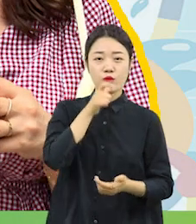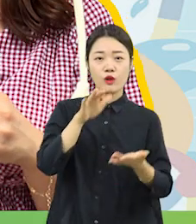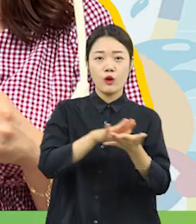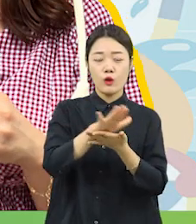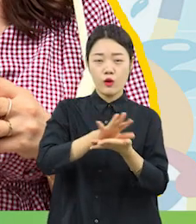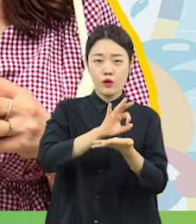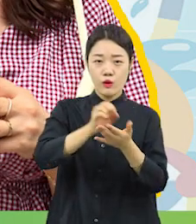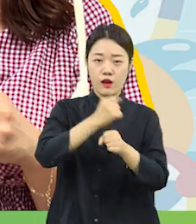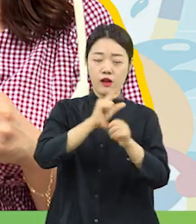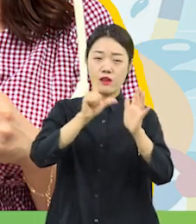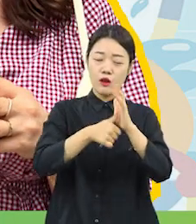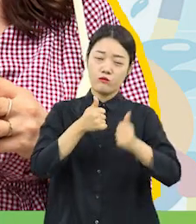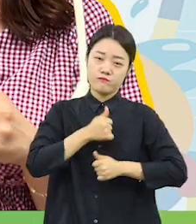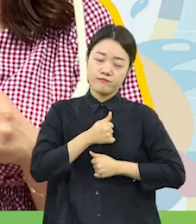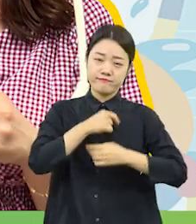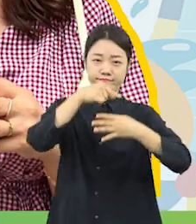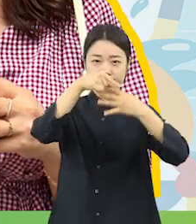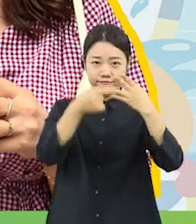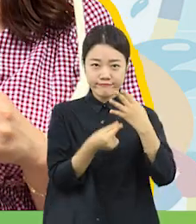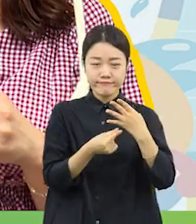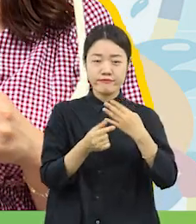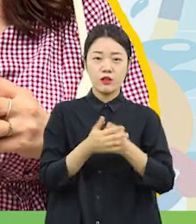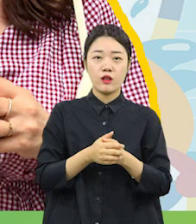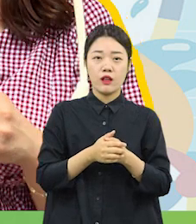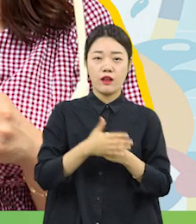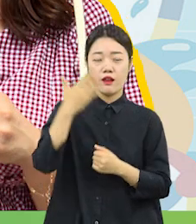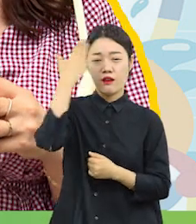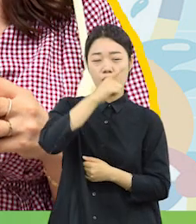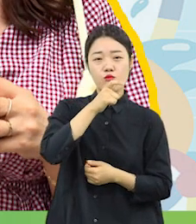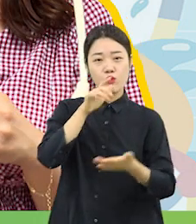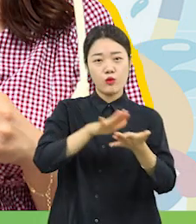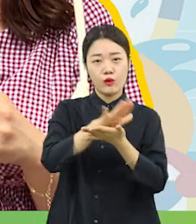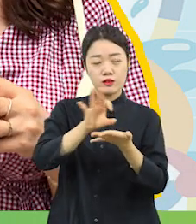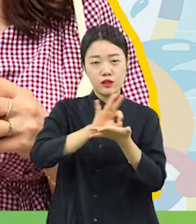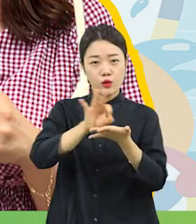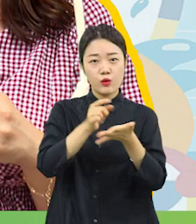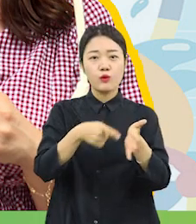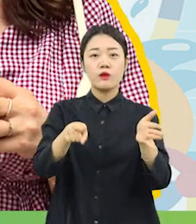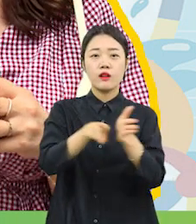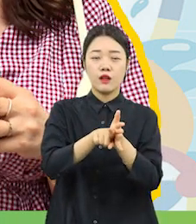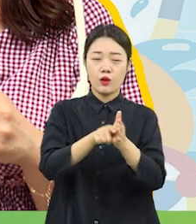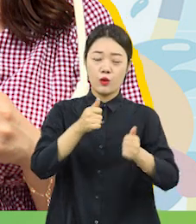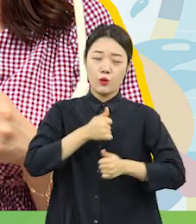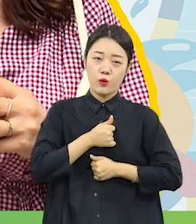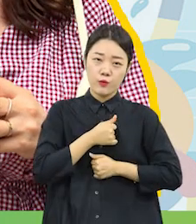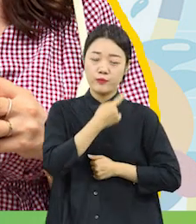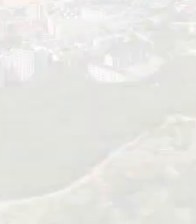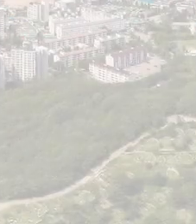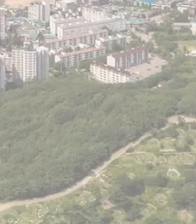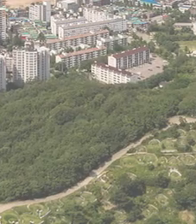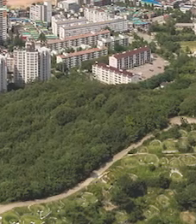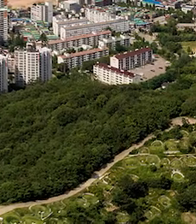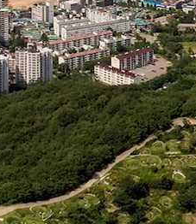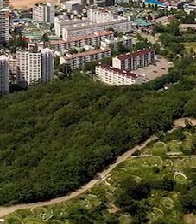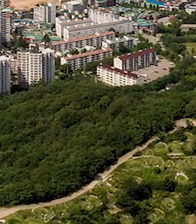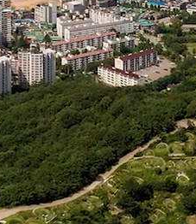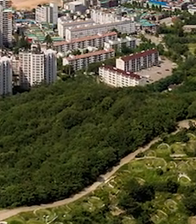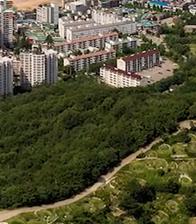물놀이장 이용 시 꼭 지켜야 할 유의사항, 쾌적한 물놀이장 이용을 위해서 반드시 확인해 주세요.